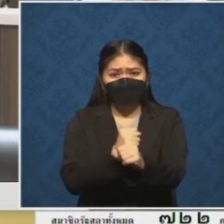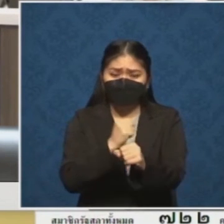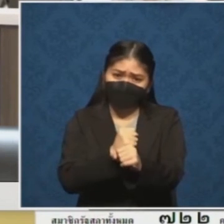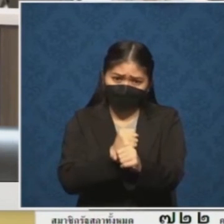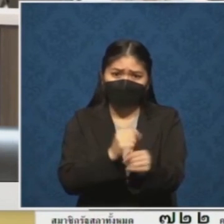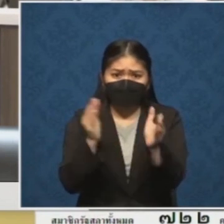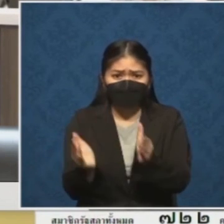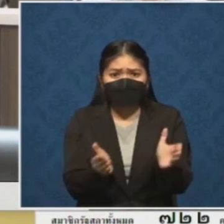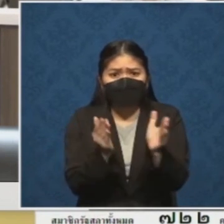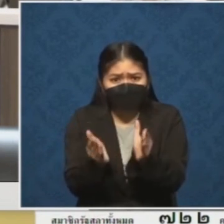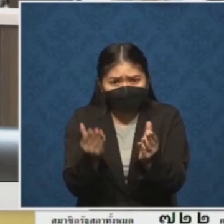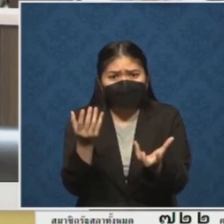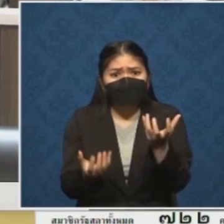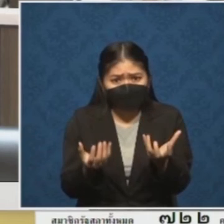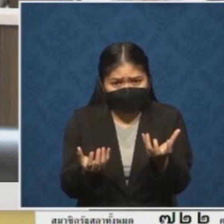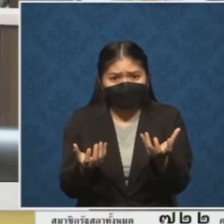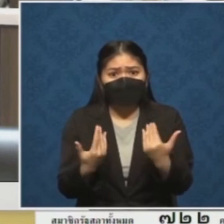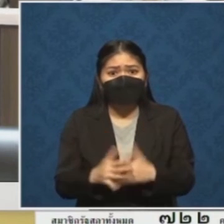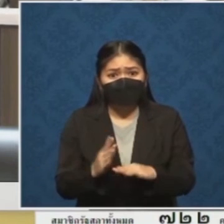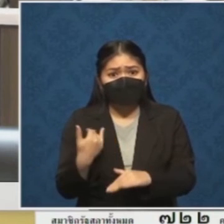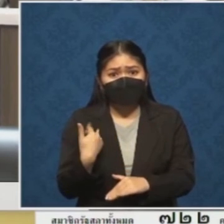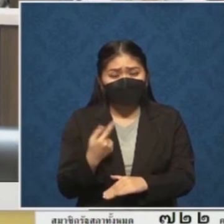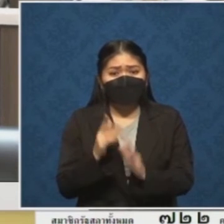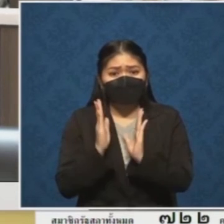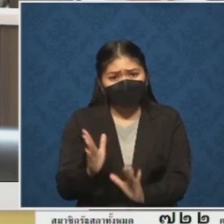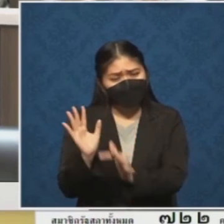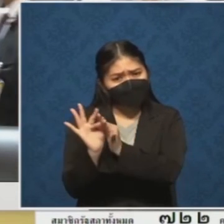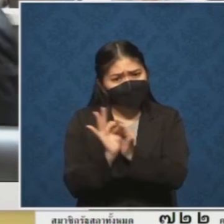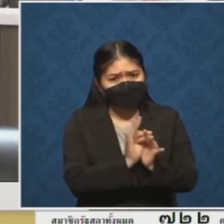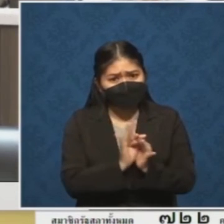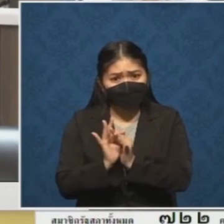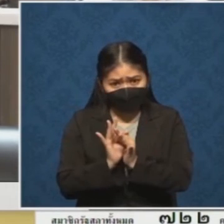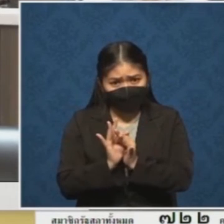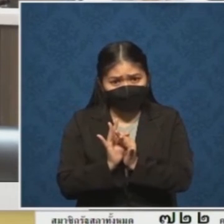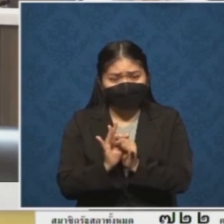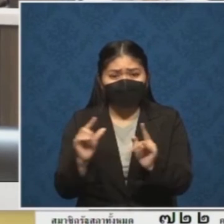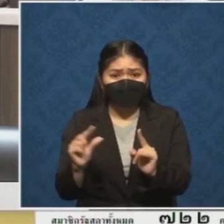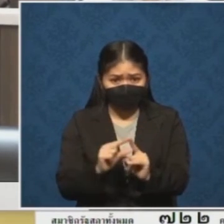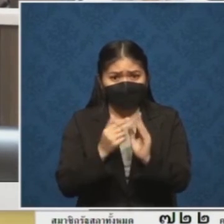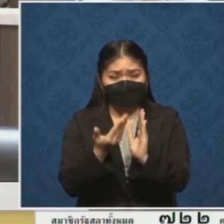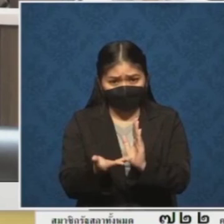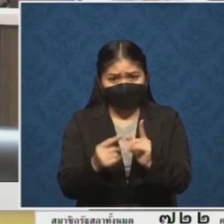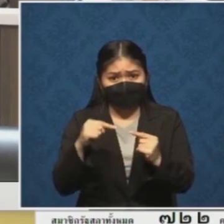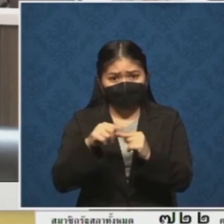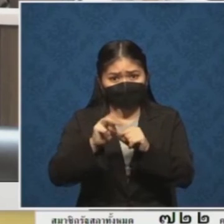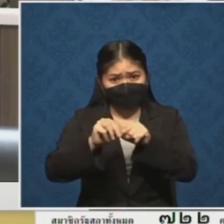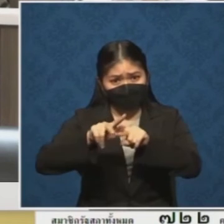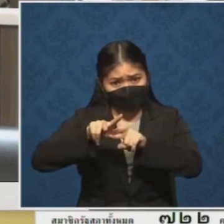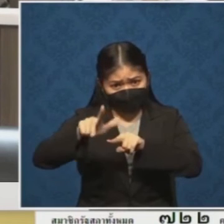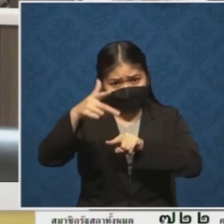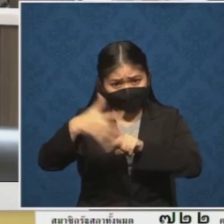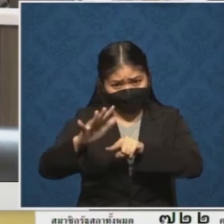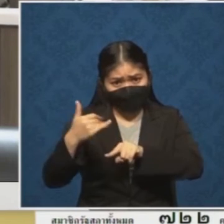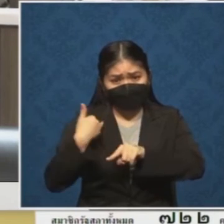ธรรมแล้วนี่นะครับและก็ผู้มีส่วนเกี่ยวข้องตามคำนิยามในมาตรา3แล้วมันก็จะมีหน่วย